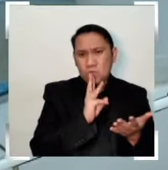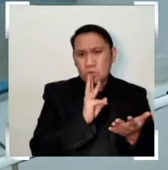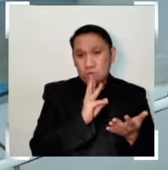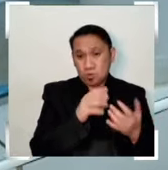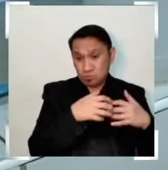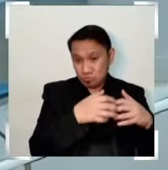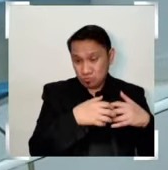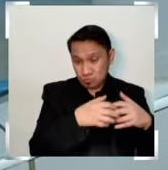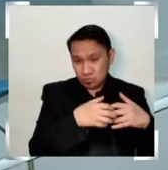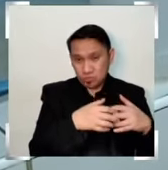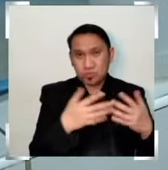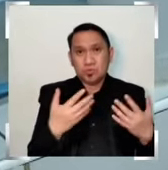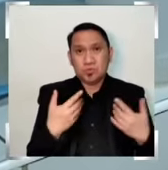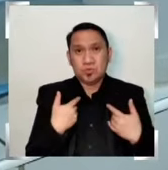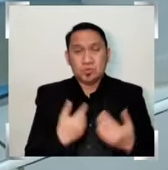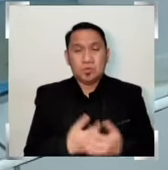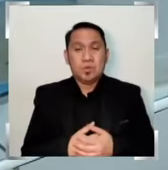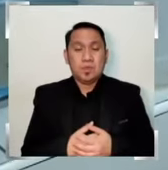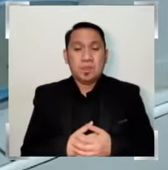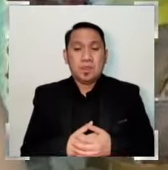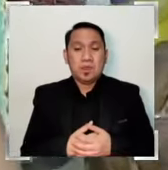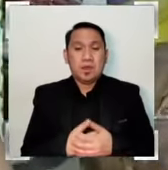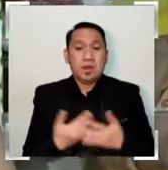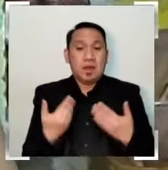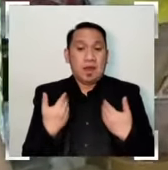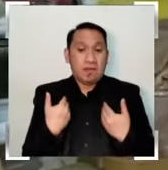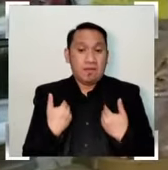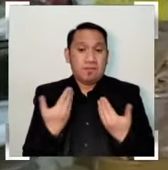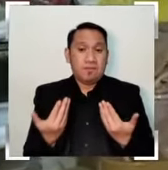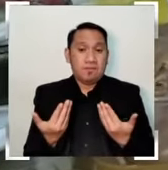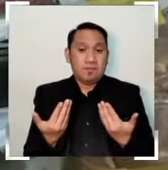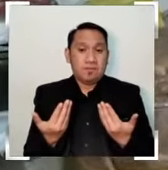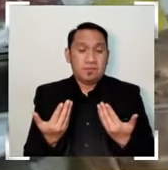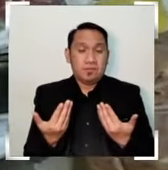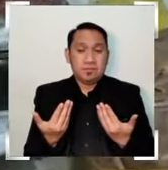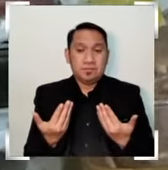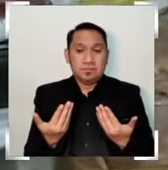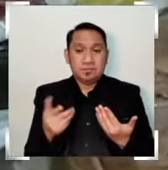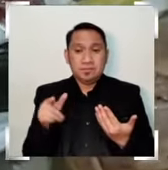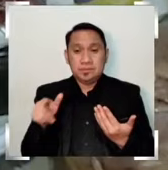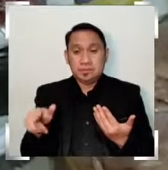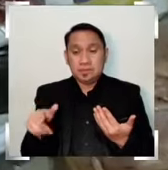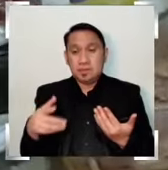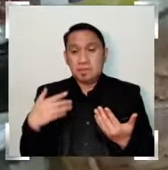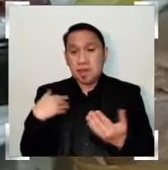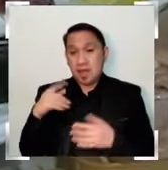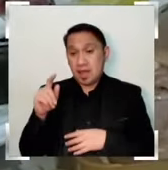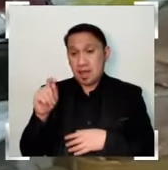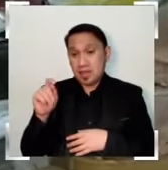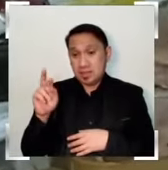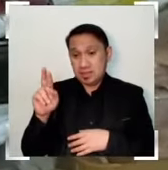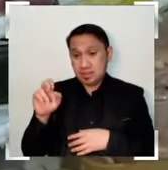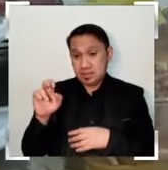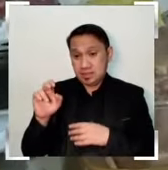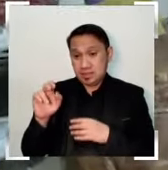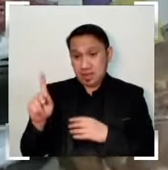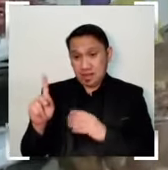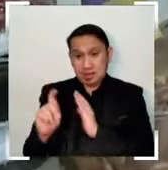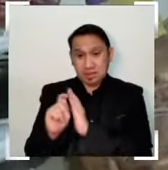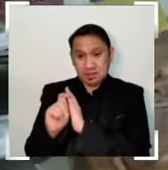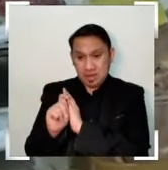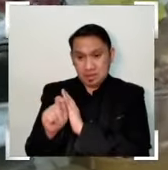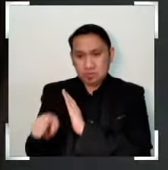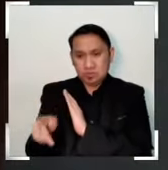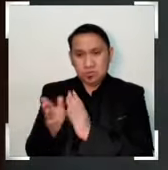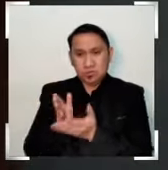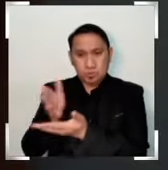mapataas ang production, meron muna tayong pinaiikot na ilang mobile water tankers sa lahat ng affected areas.